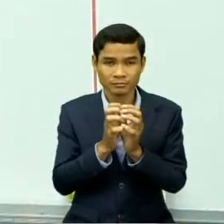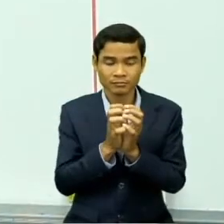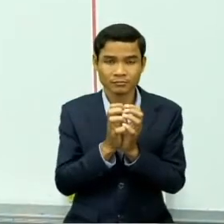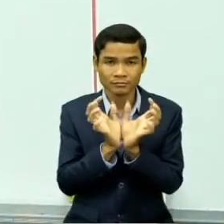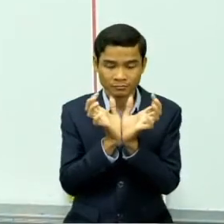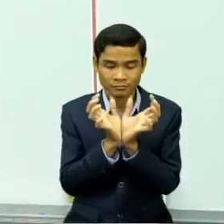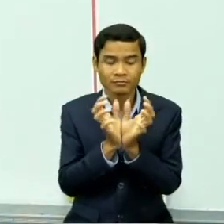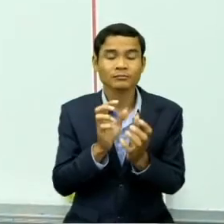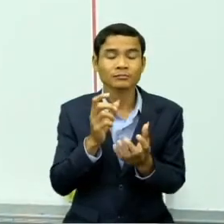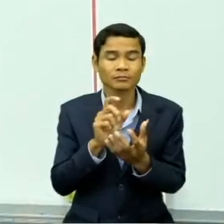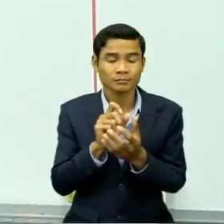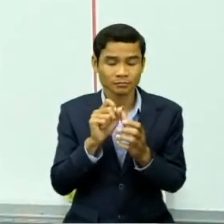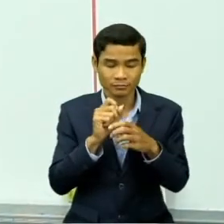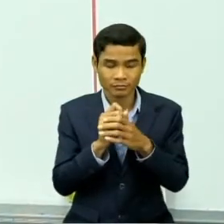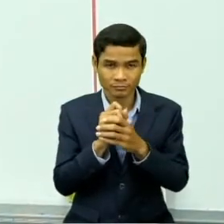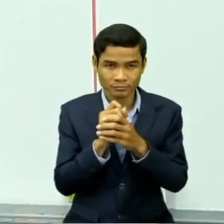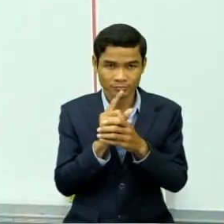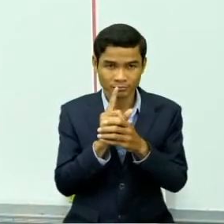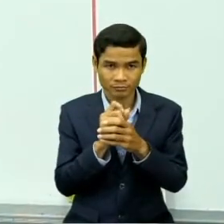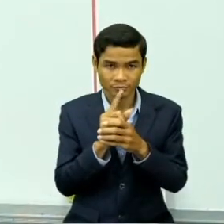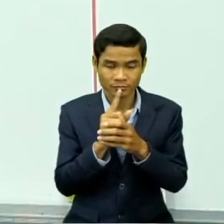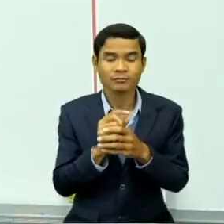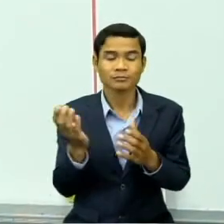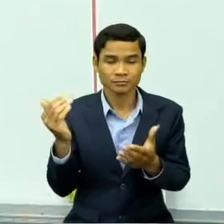ចាម្ដងទៀត